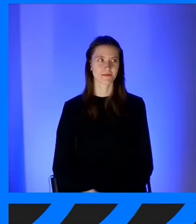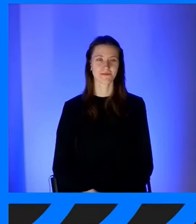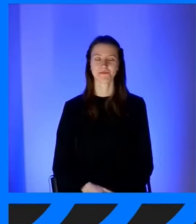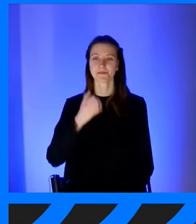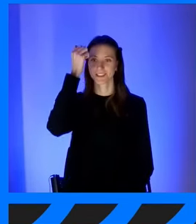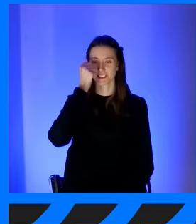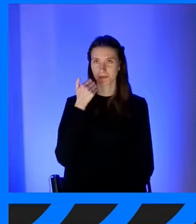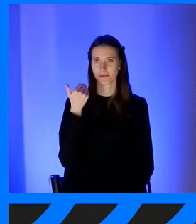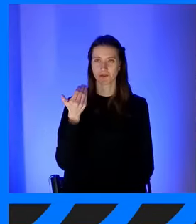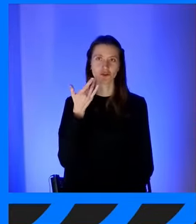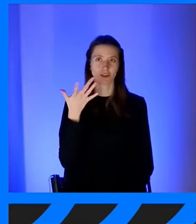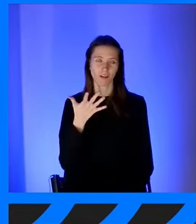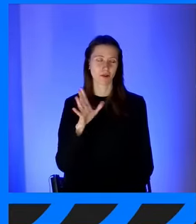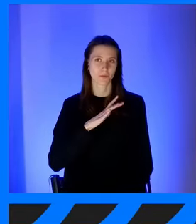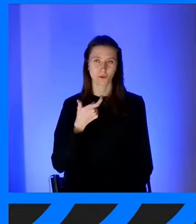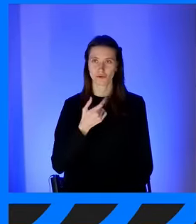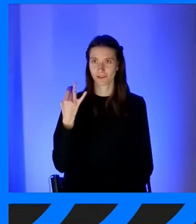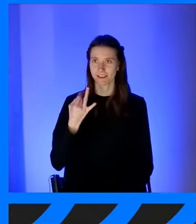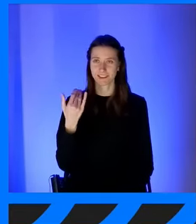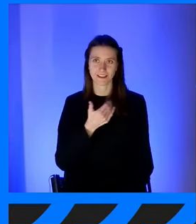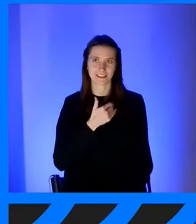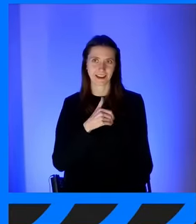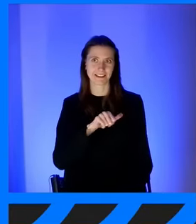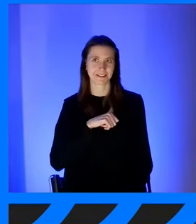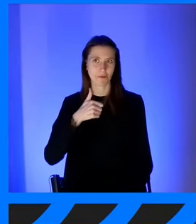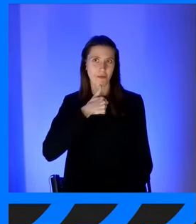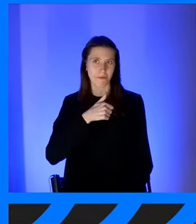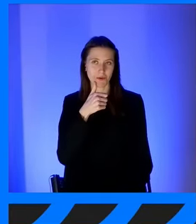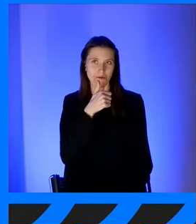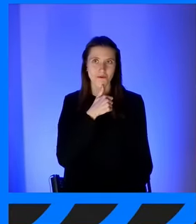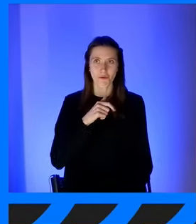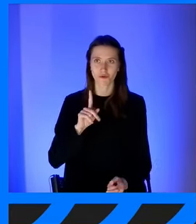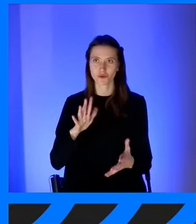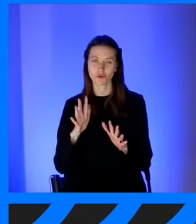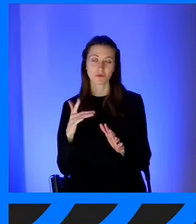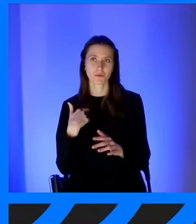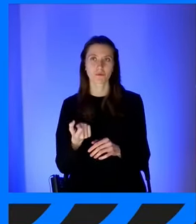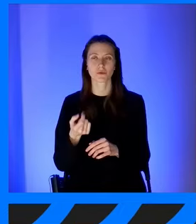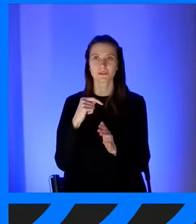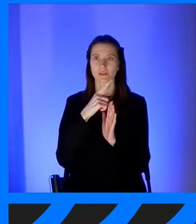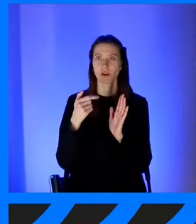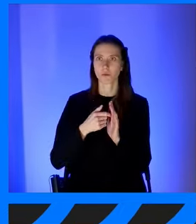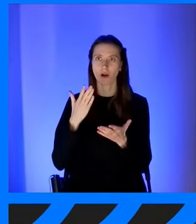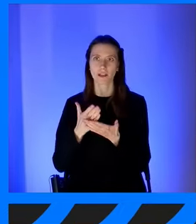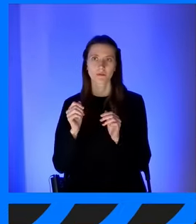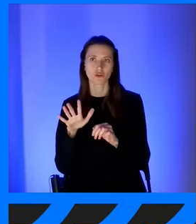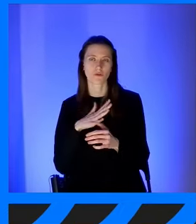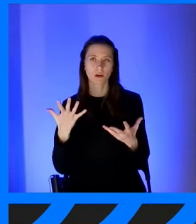дать? Спасибо за доклад, было очень интересно. Захотелось даже самому попробовать что-то. И вот в связи с этим возник вопрос, а есть ли